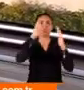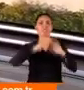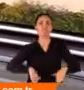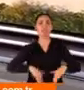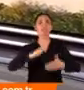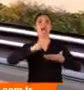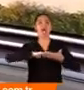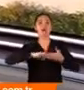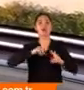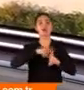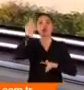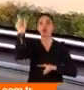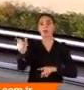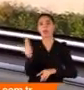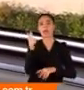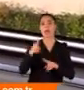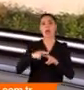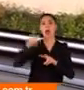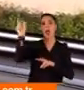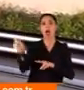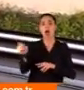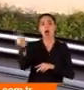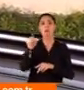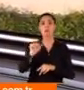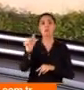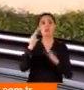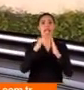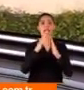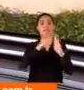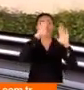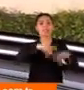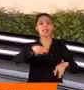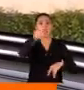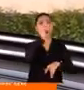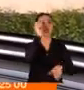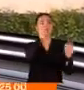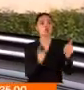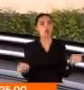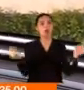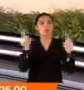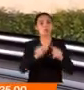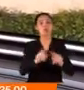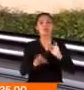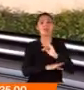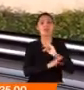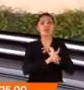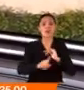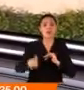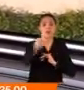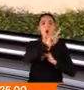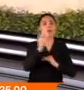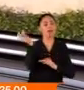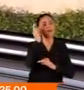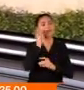yıkıldı. Arkadaşımız Yavuz Ormak ve kameraman Arif Soner Kalkan bugün evleri yıkılan o mağdurlarla bir araya geldi. Yaşananları bir